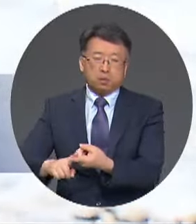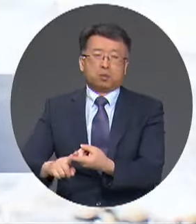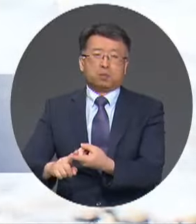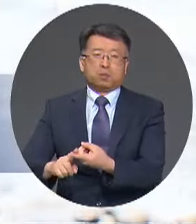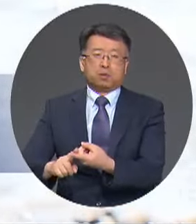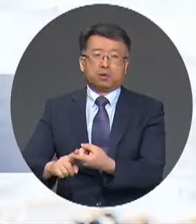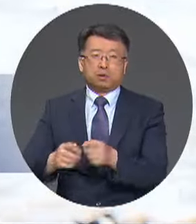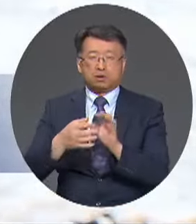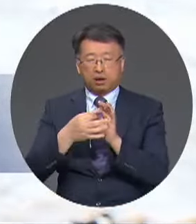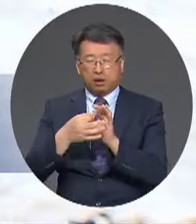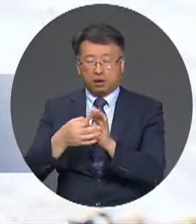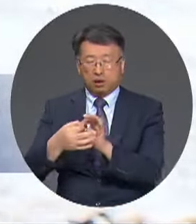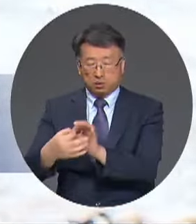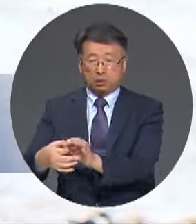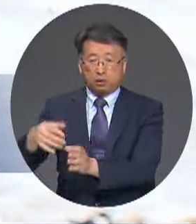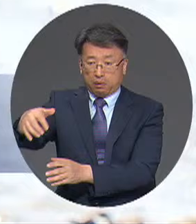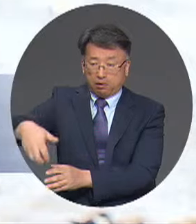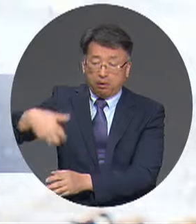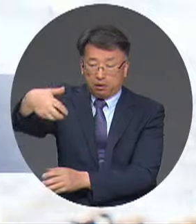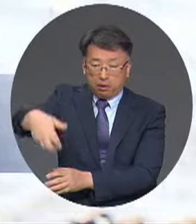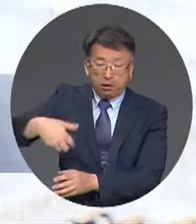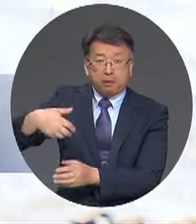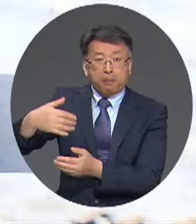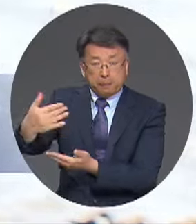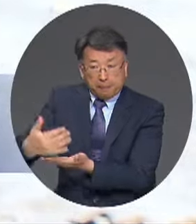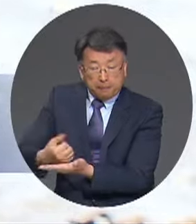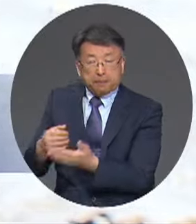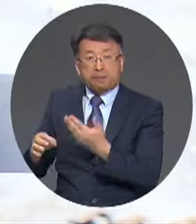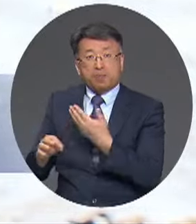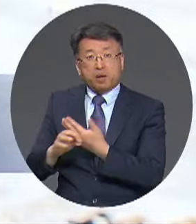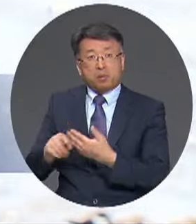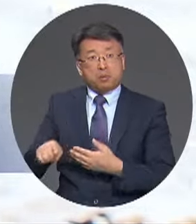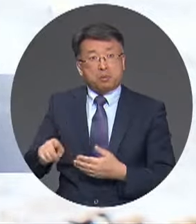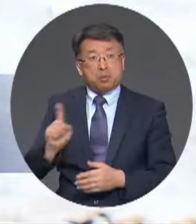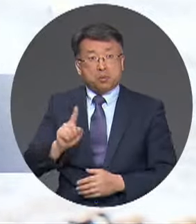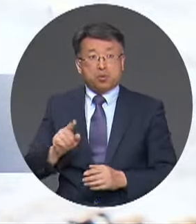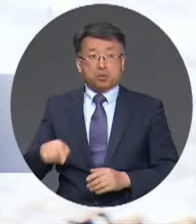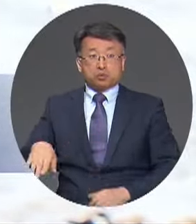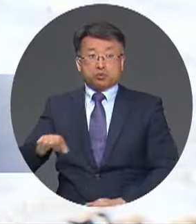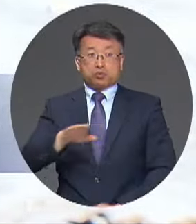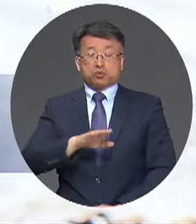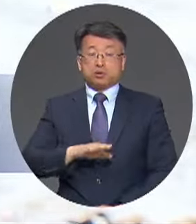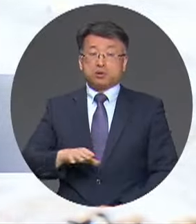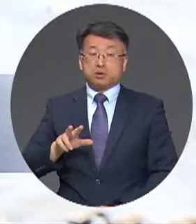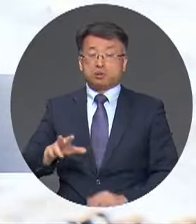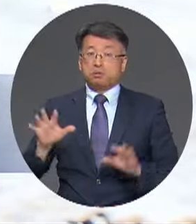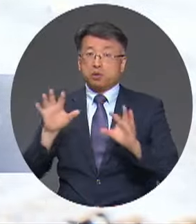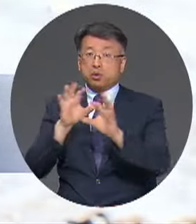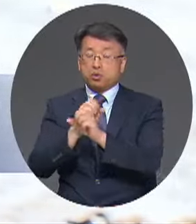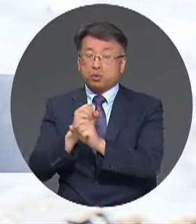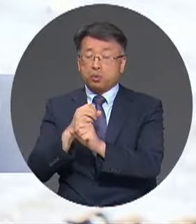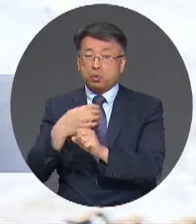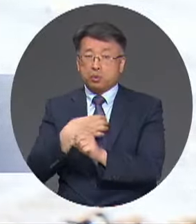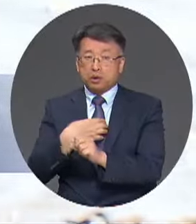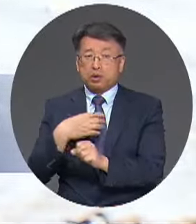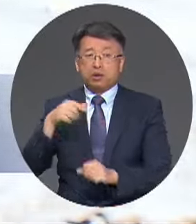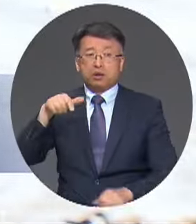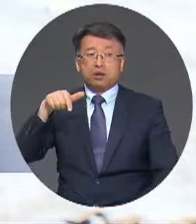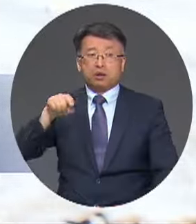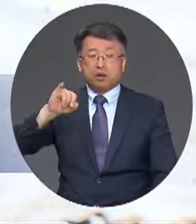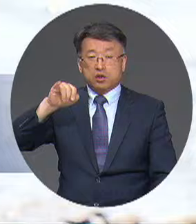맡겨놓은 지속적으로 준설을 했었다면은 이곳은 우리가 멸종위기종이라고 하는